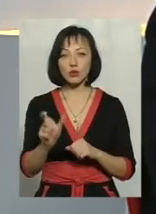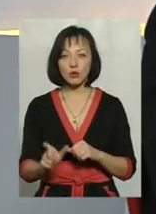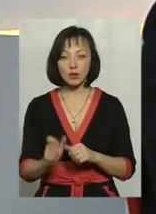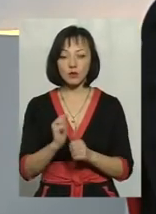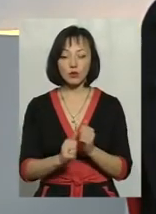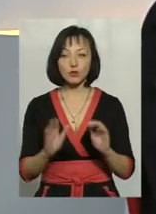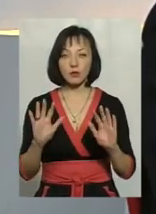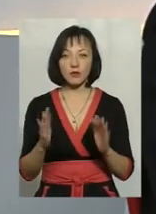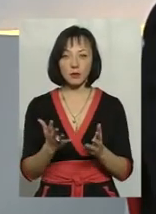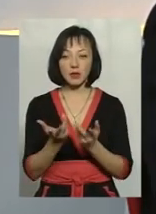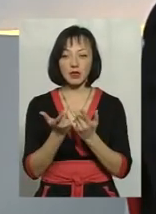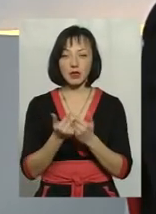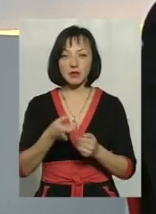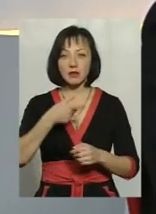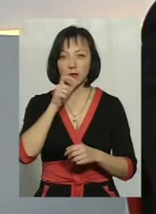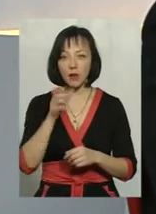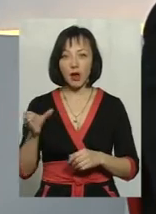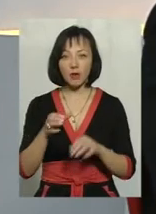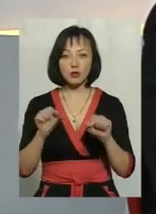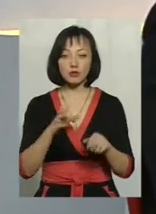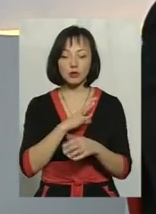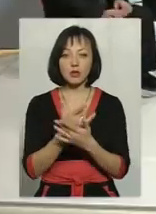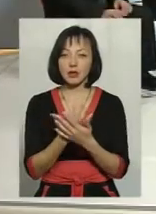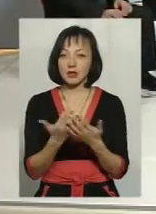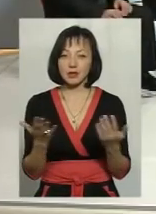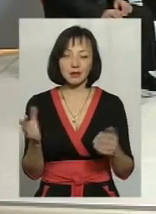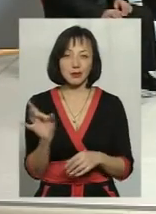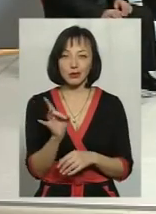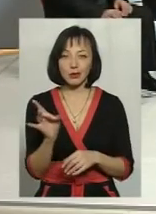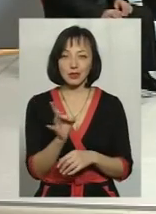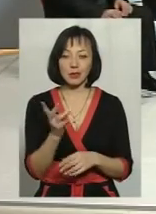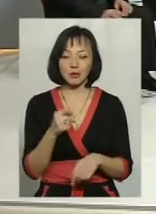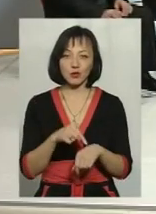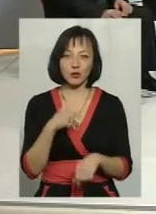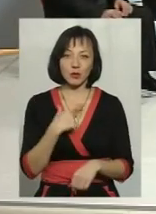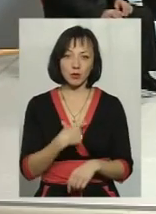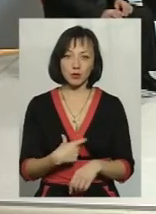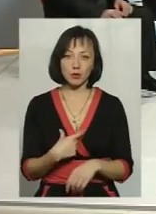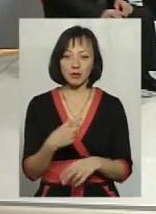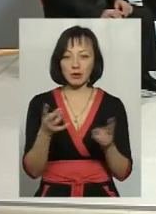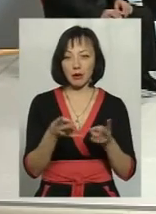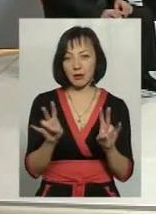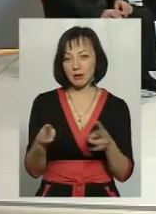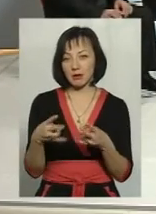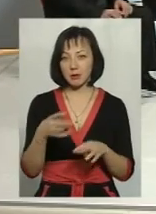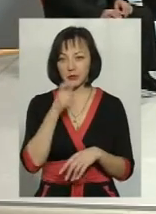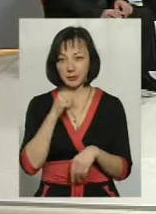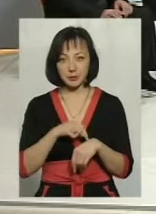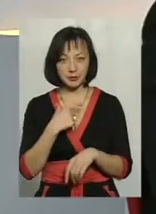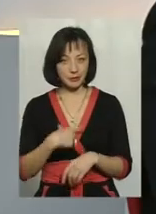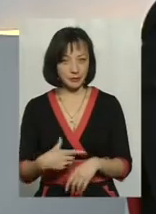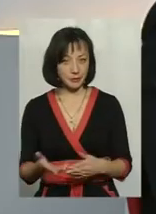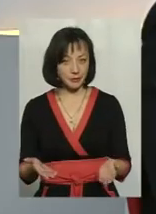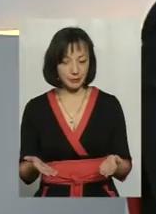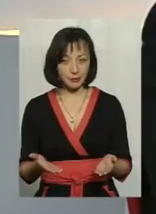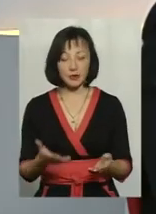кожному випадку кількість випитого алкоголю може бути різною. Різна доза. От, треба відчувати по собі, стоїть далі пити, не стоїть далі пити.